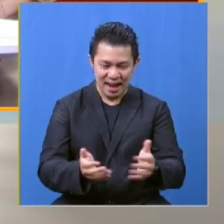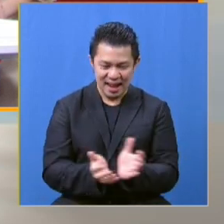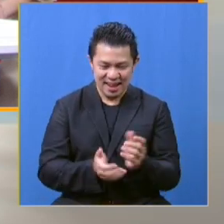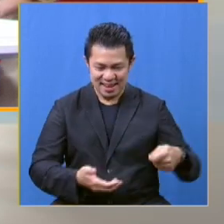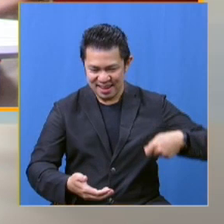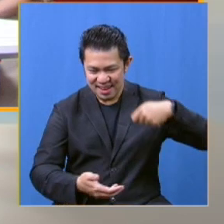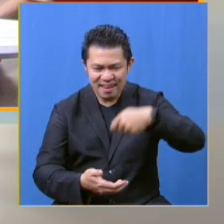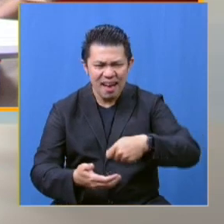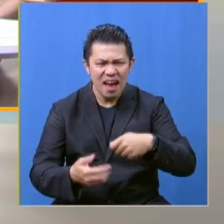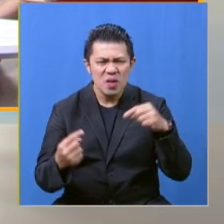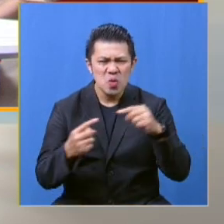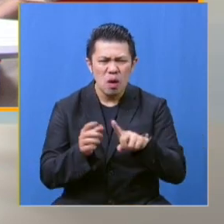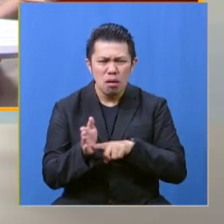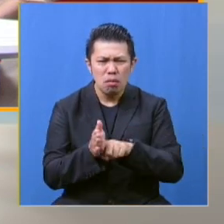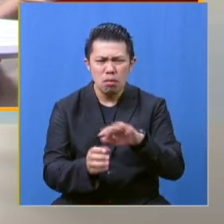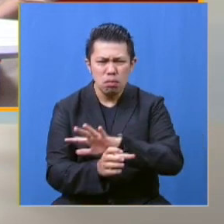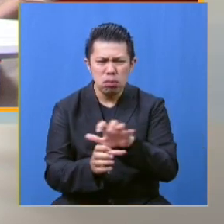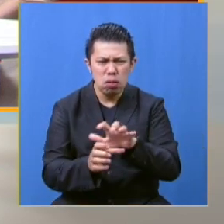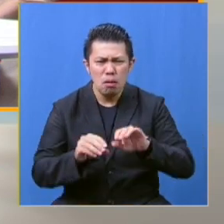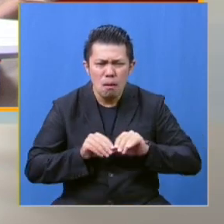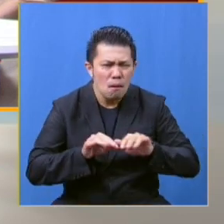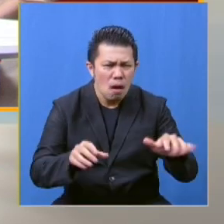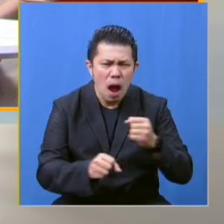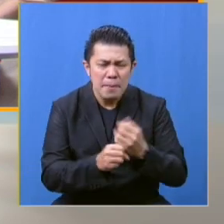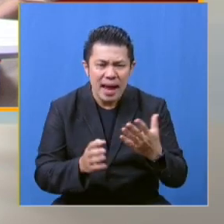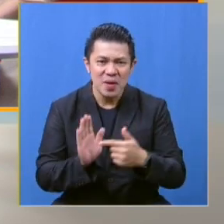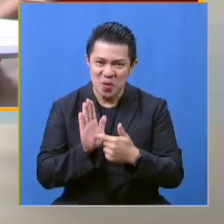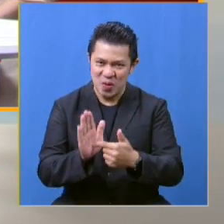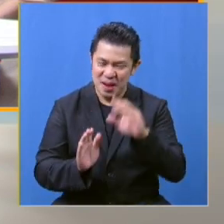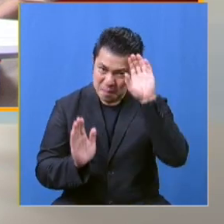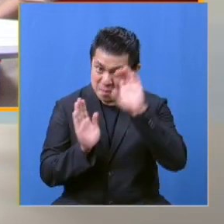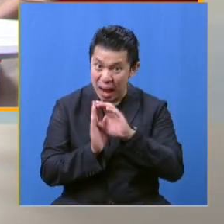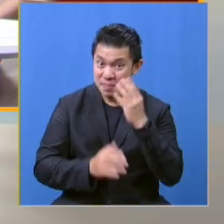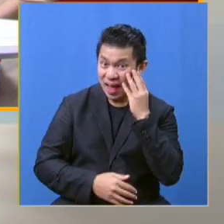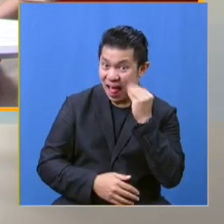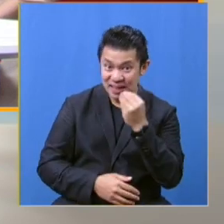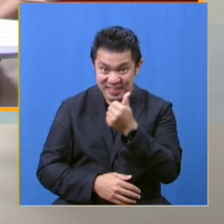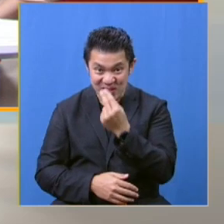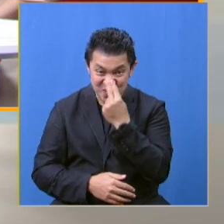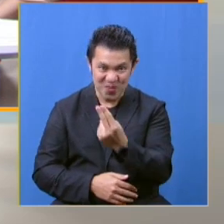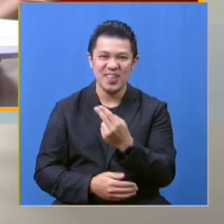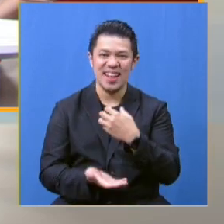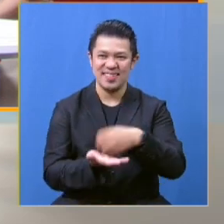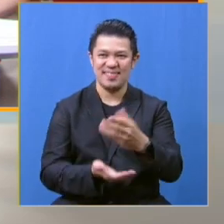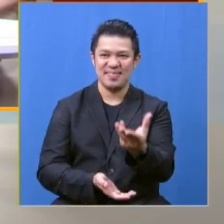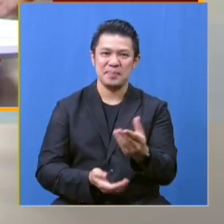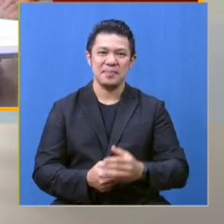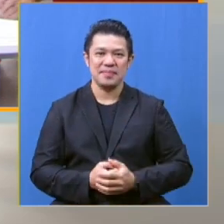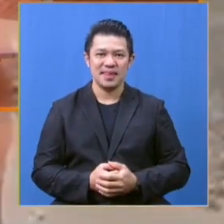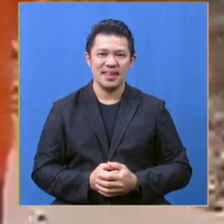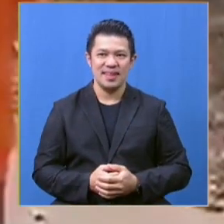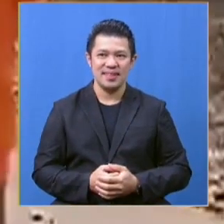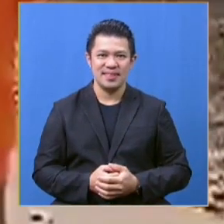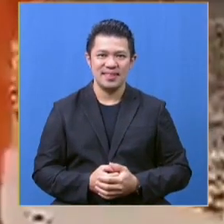ควิด-19 แพร่ระบาดอยู่ในขณะนี้ภาพจะออกมาน่ารักขนาดไหนไปชมพร้อมๆกันค่ะ